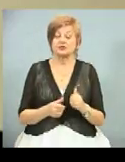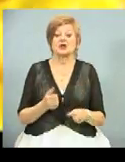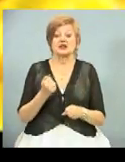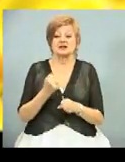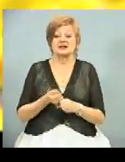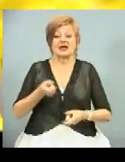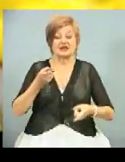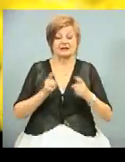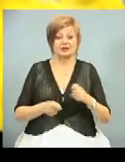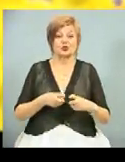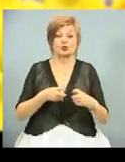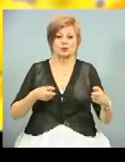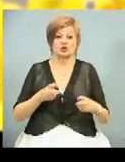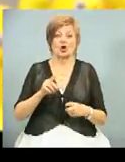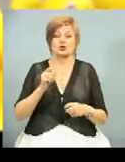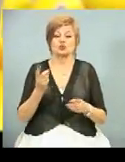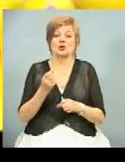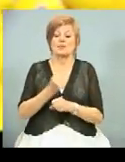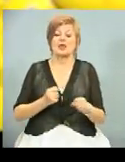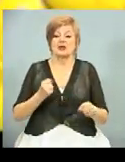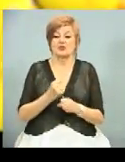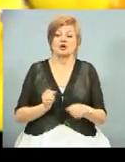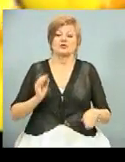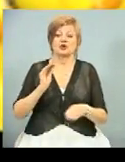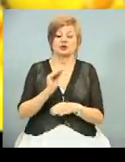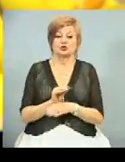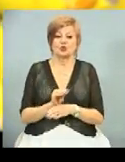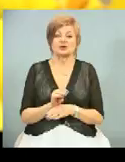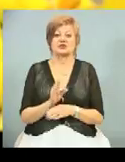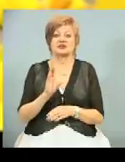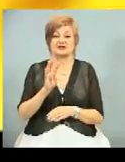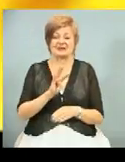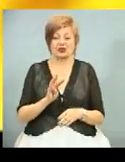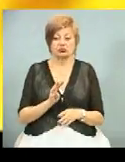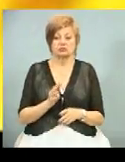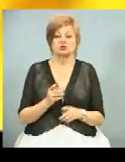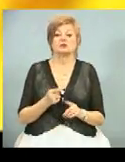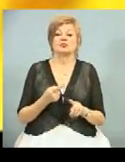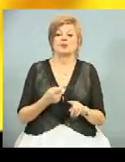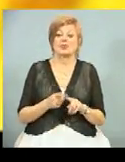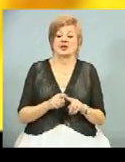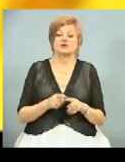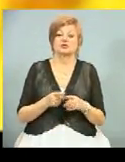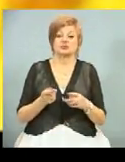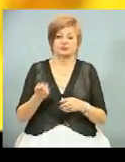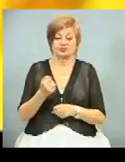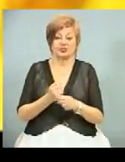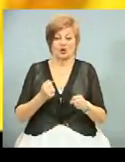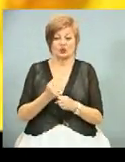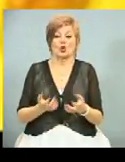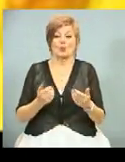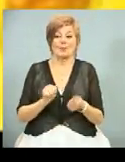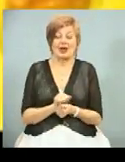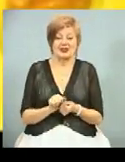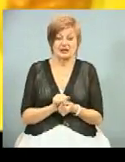виготовлення ж натуральної гуми каучук слід переробити, додавши до нього сірку. Цей процес називають вулканізацією. Одержаний